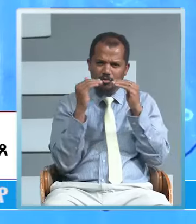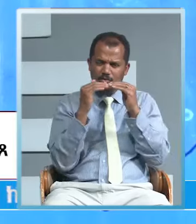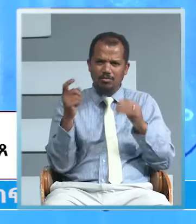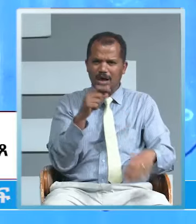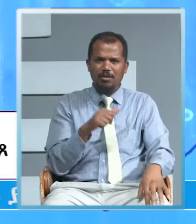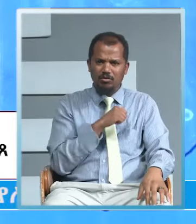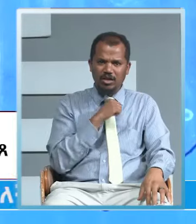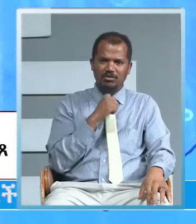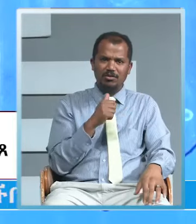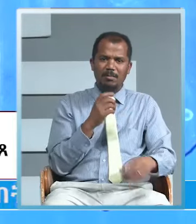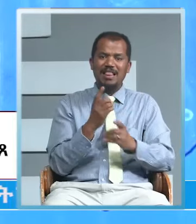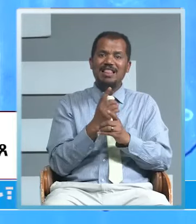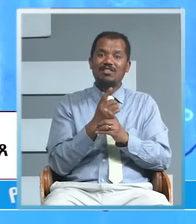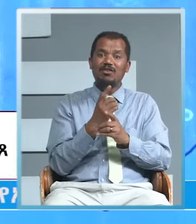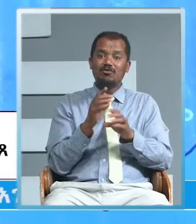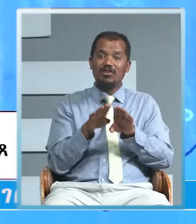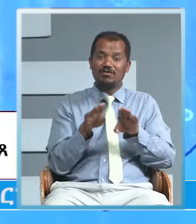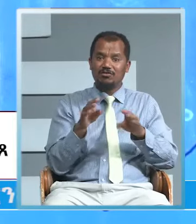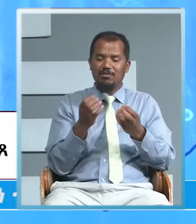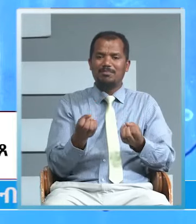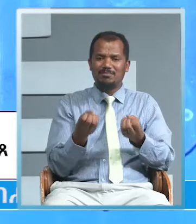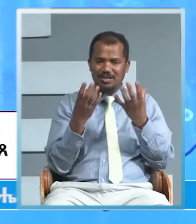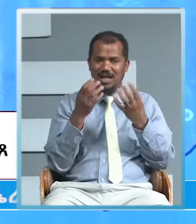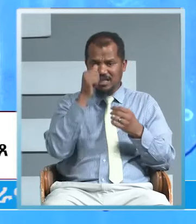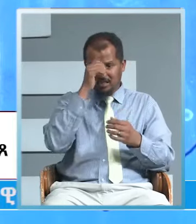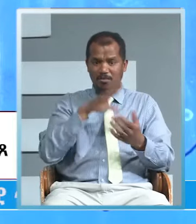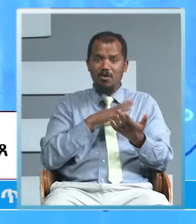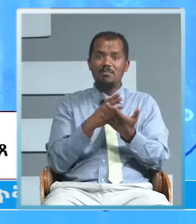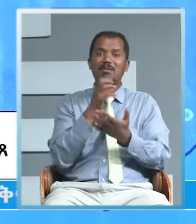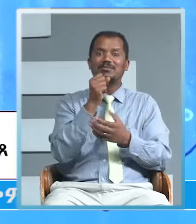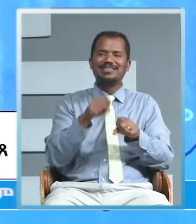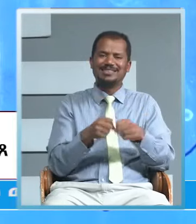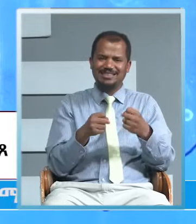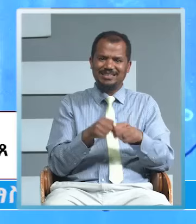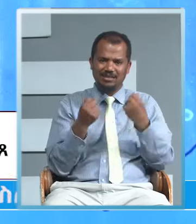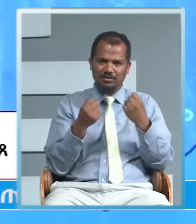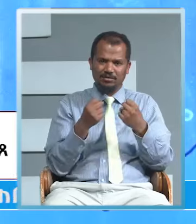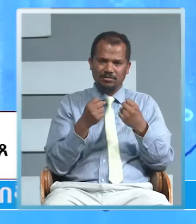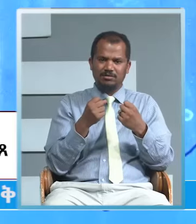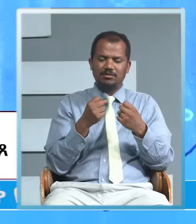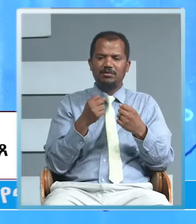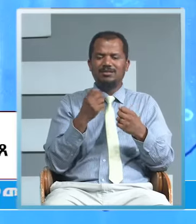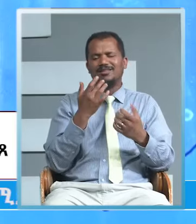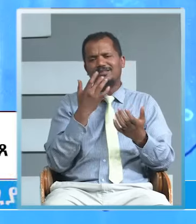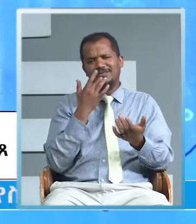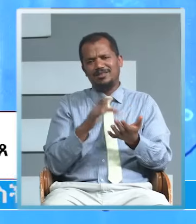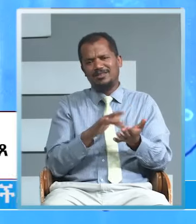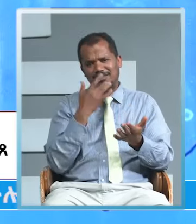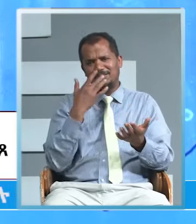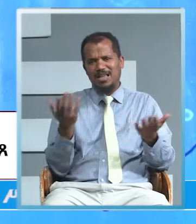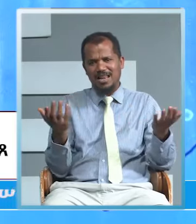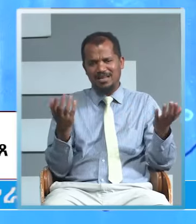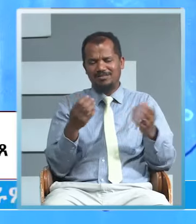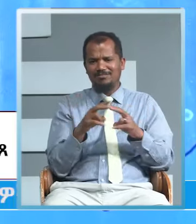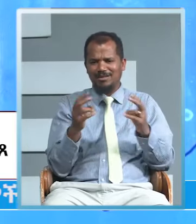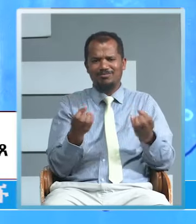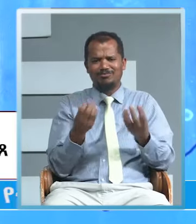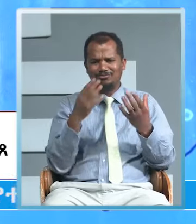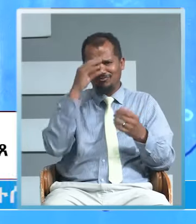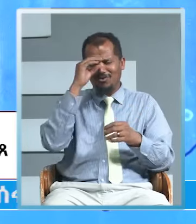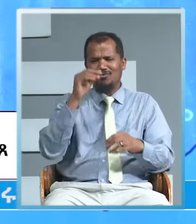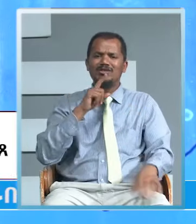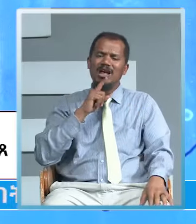ባለመሆናቸው በተፈጠሩ ክፍተቶች በርካታ የሰብአዊ መብት ጥሰት ተቋዳሾች ሆነናል በጣም ብዙ